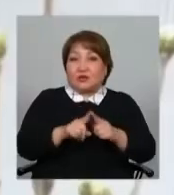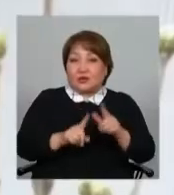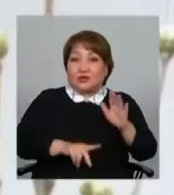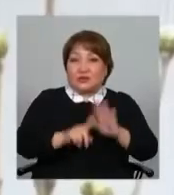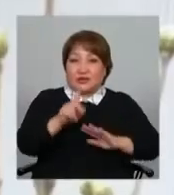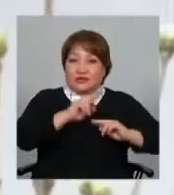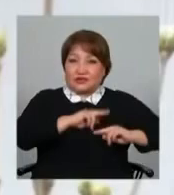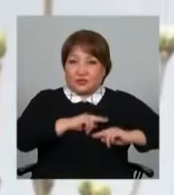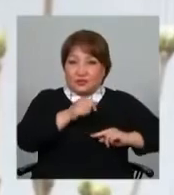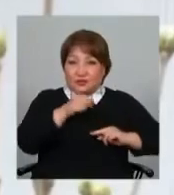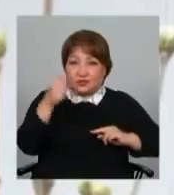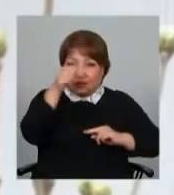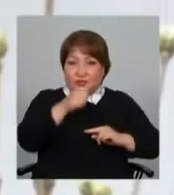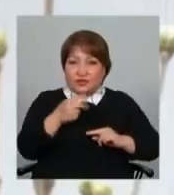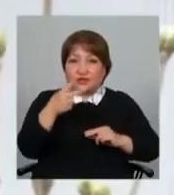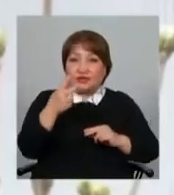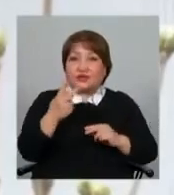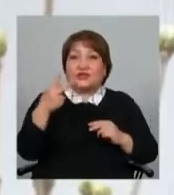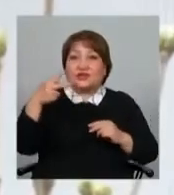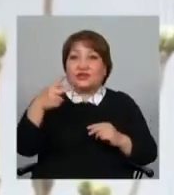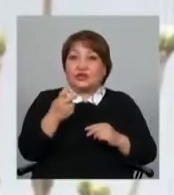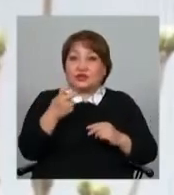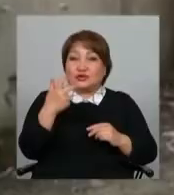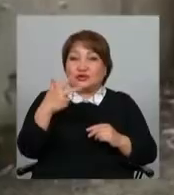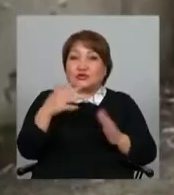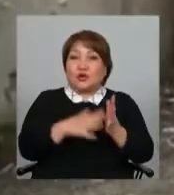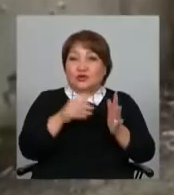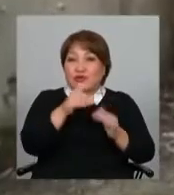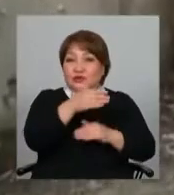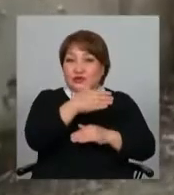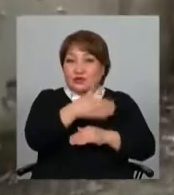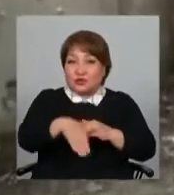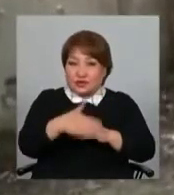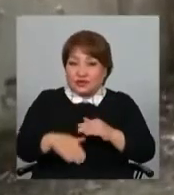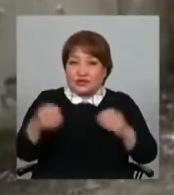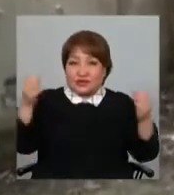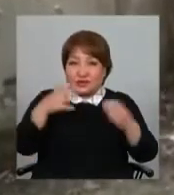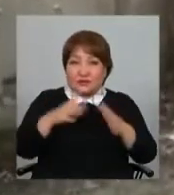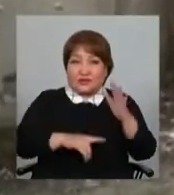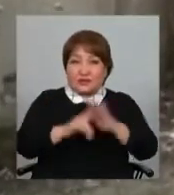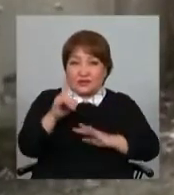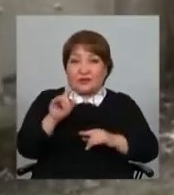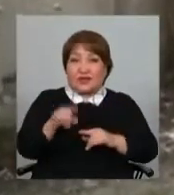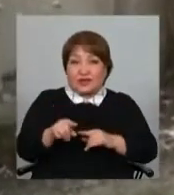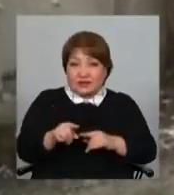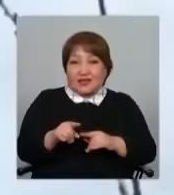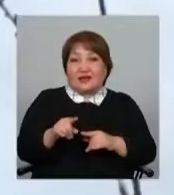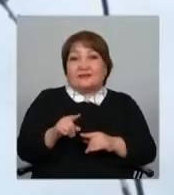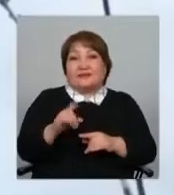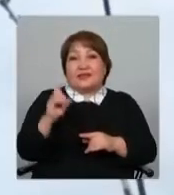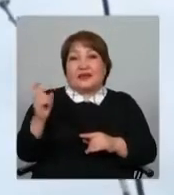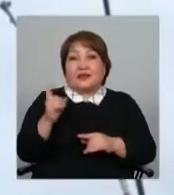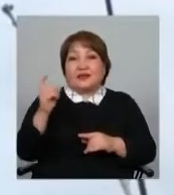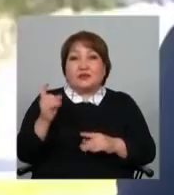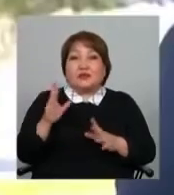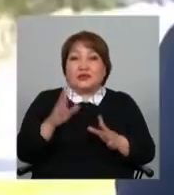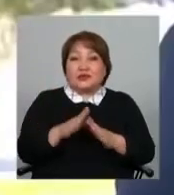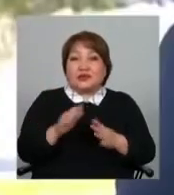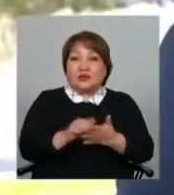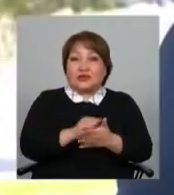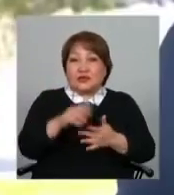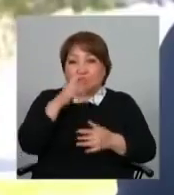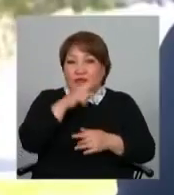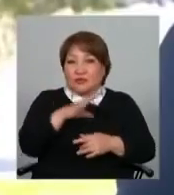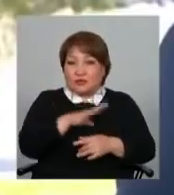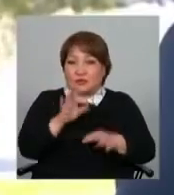аталған 209 көшені жарықтандырып бастаған. Бірақ оның өзінде мердігердің құжаттары дұрыс болмай, іс сотқа өткен. Ол